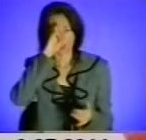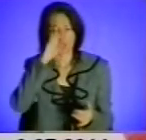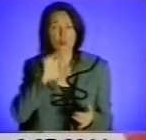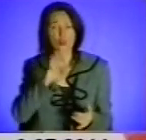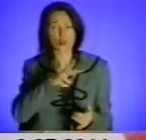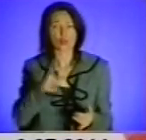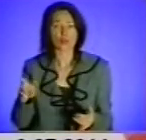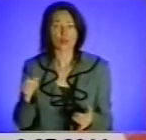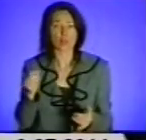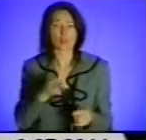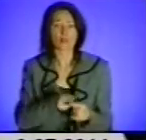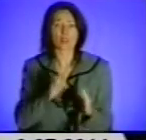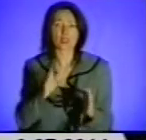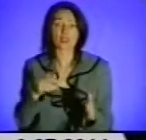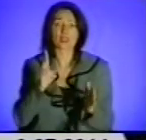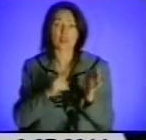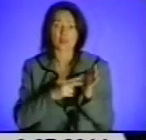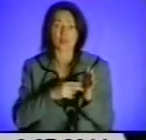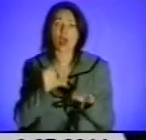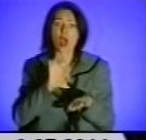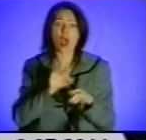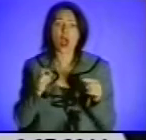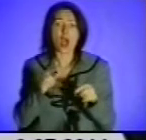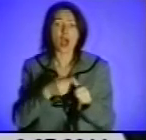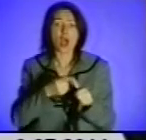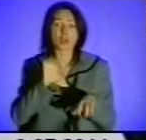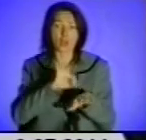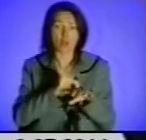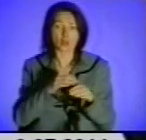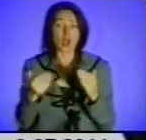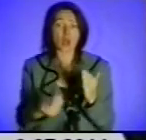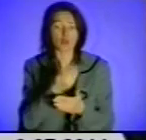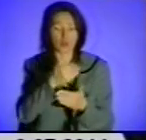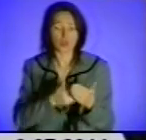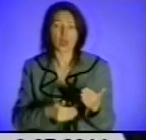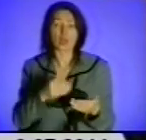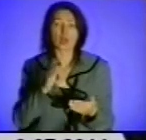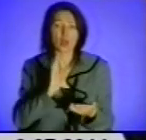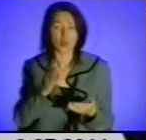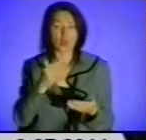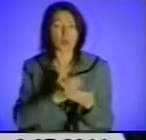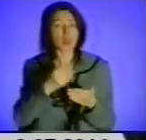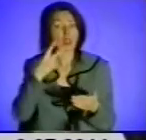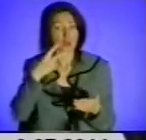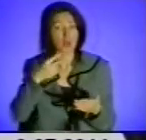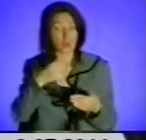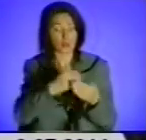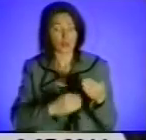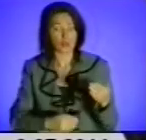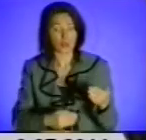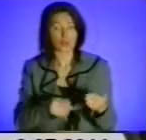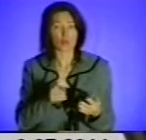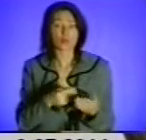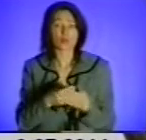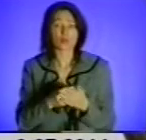державою 7 діагнозами. Новий офіційний перелік міститиме 23 пункти. Тож фінансування може сягти і кількох мільярдів.